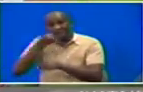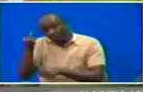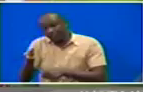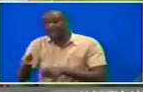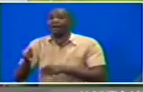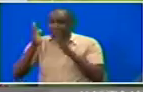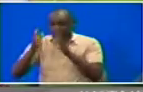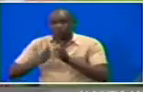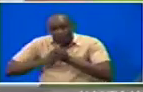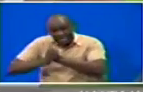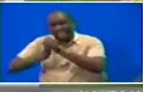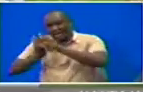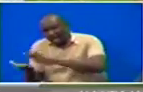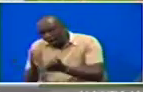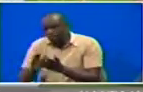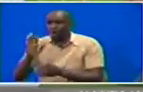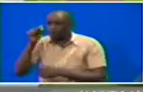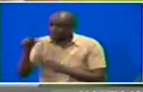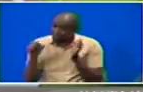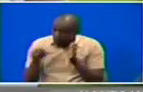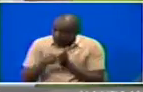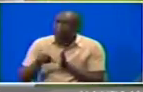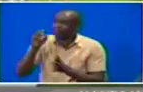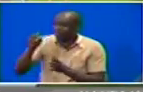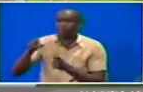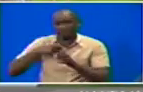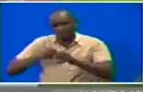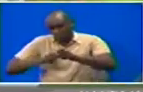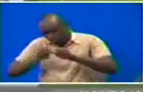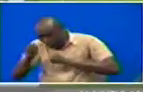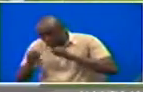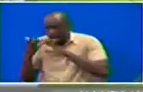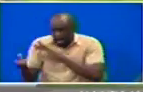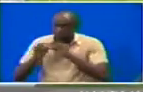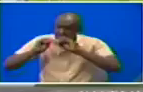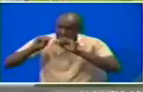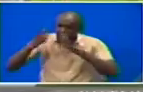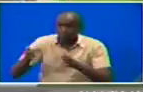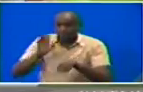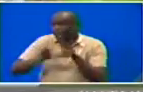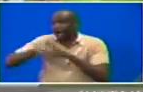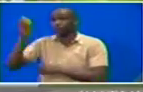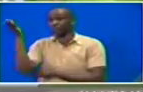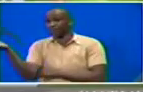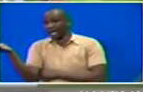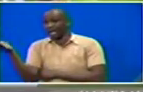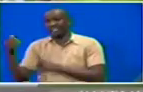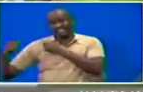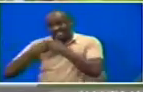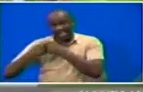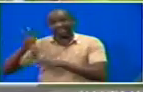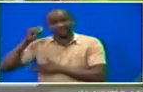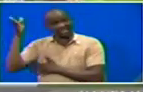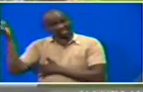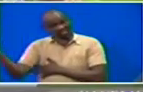ambaye anakuelekeza. Unapata shida, unatengenezwa. Ndiposa ukitoka nje, shida zile ambazo